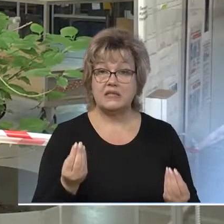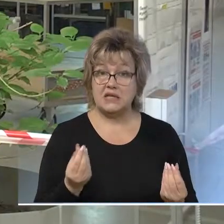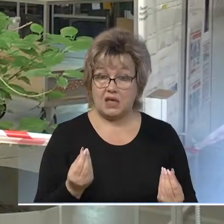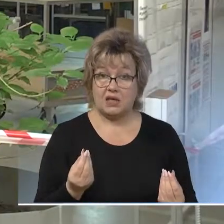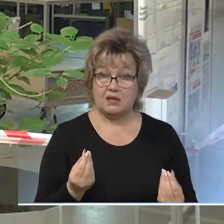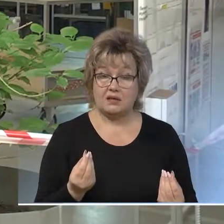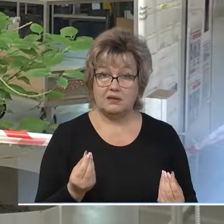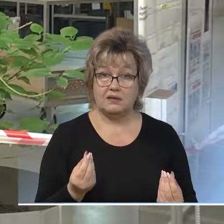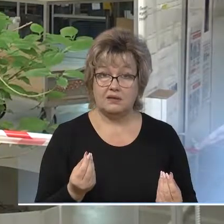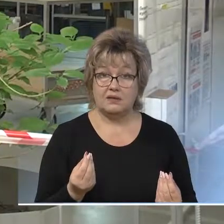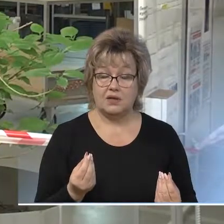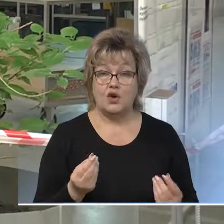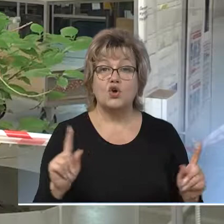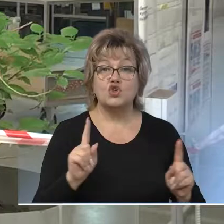деньги.